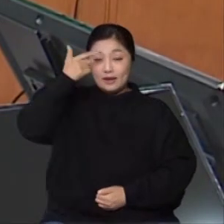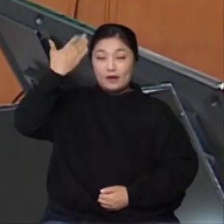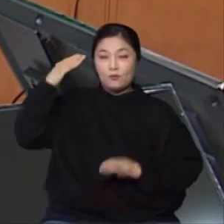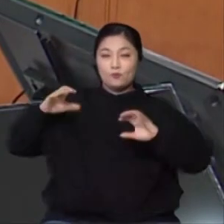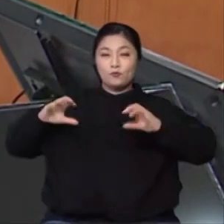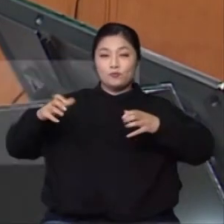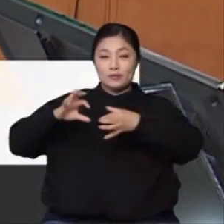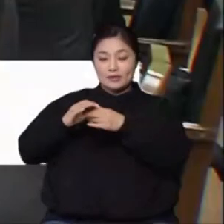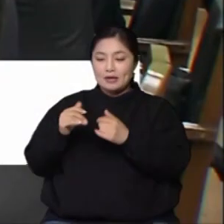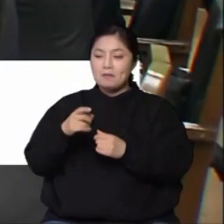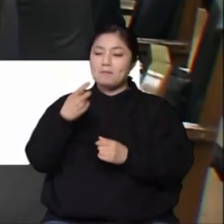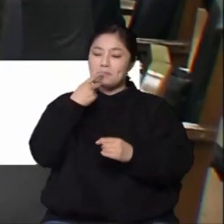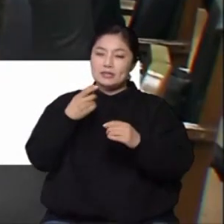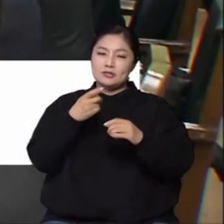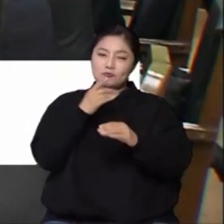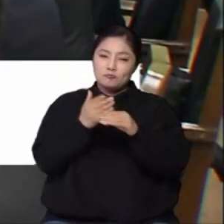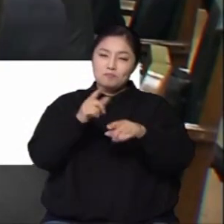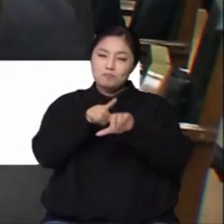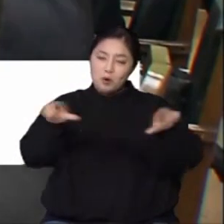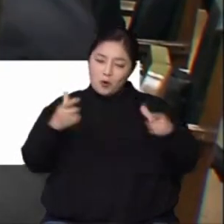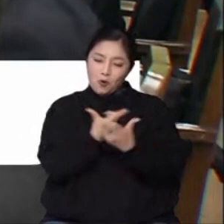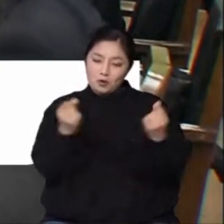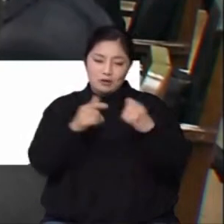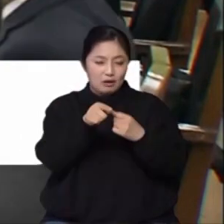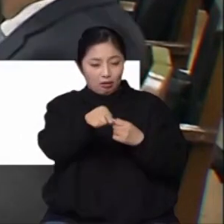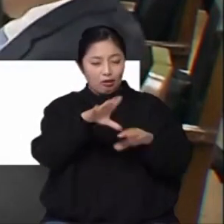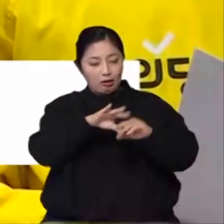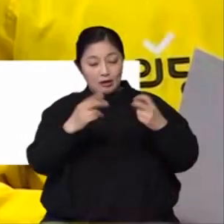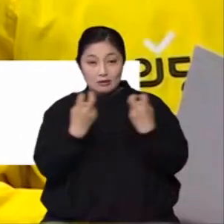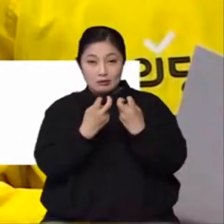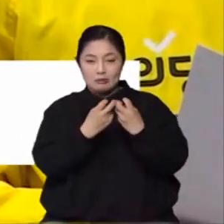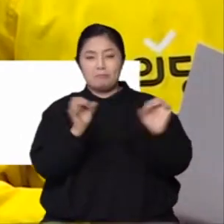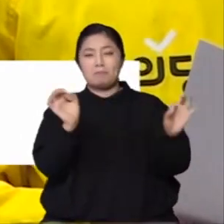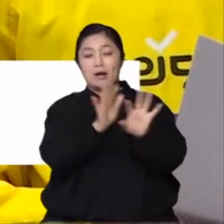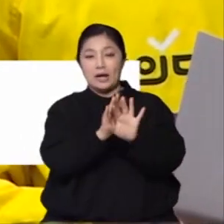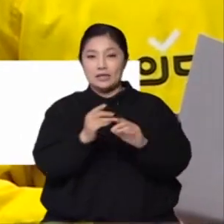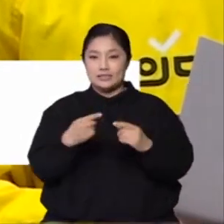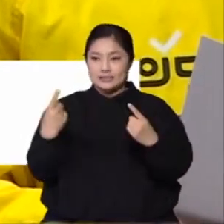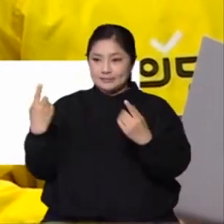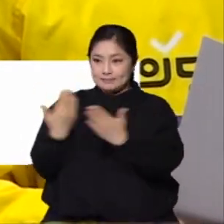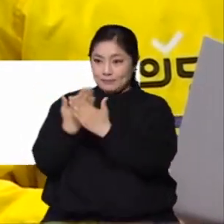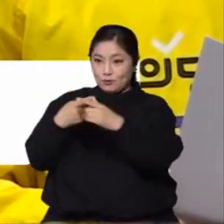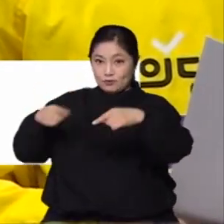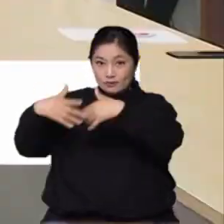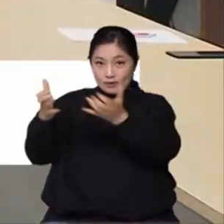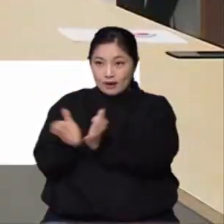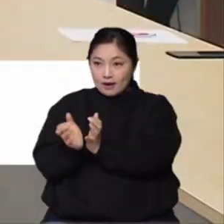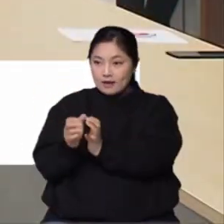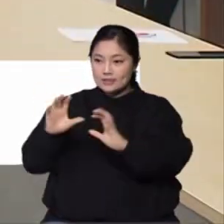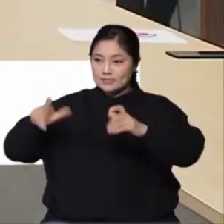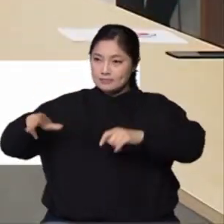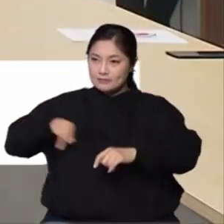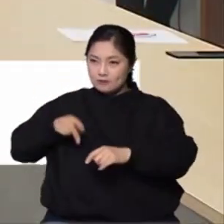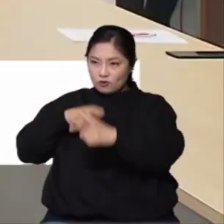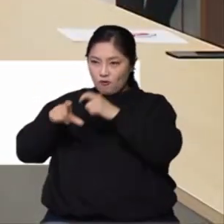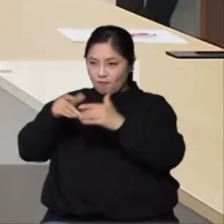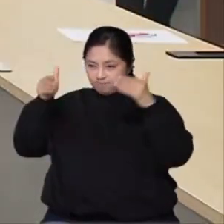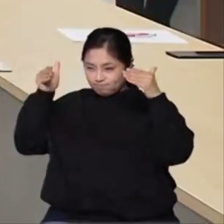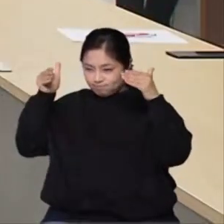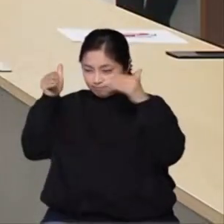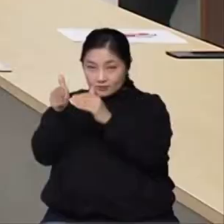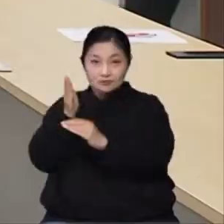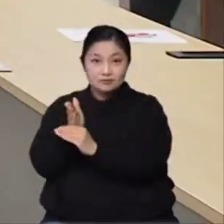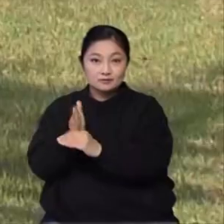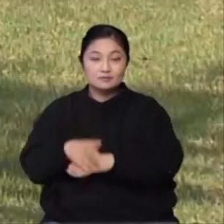국민의 담이 평당 등 대한 정치세력이 사라졌고 진보정당을 당선 가능성이 큰 지방의회 더 큰 공을 들이고